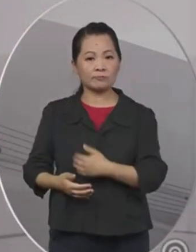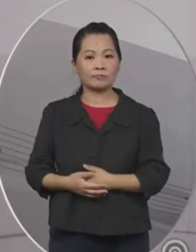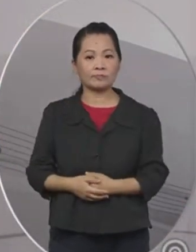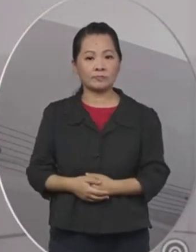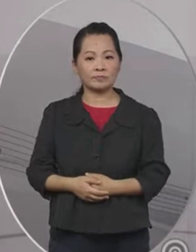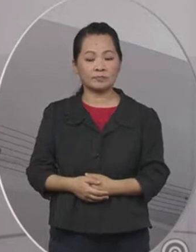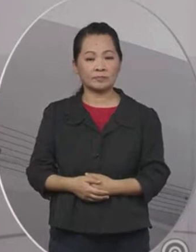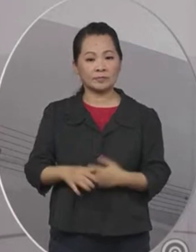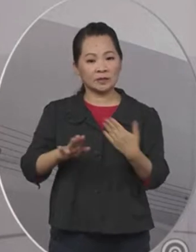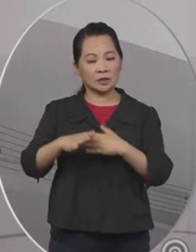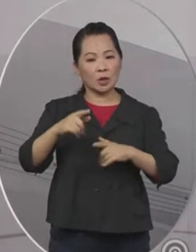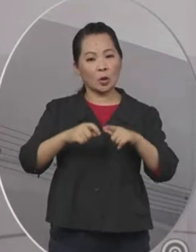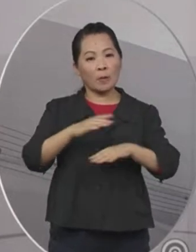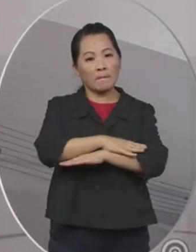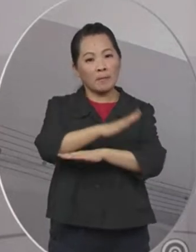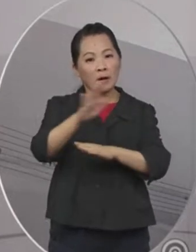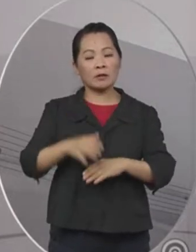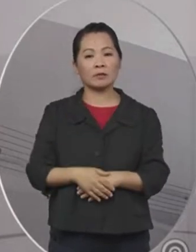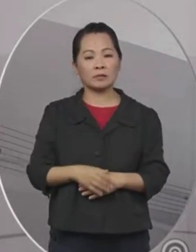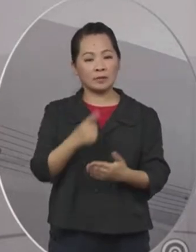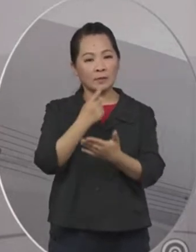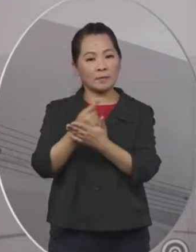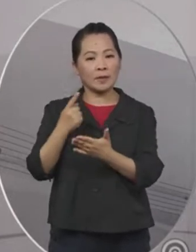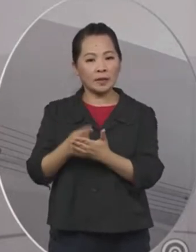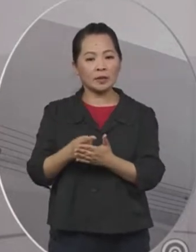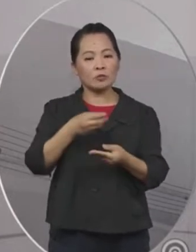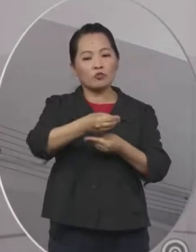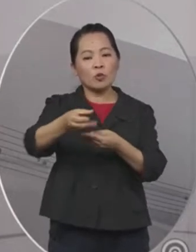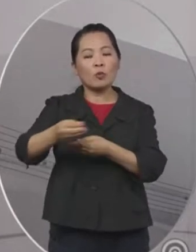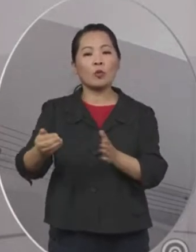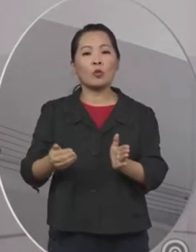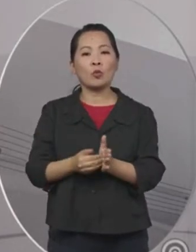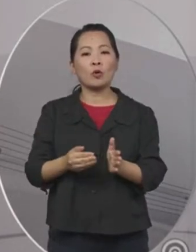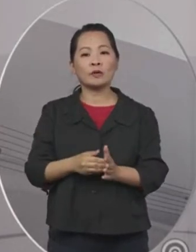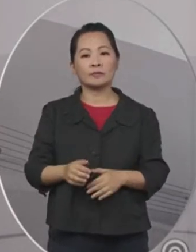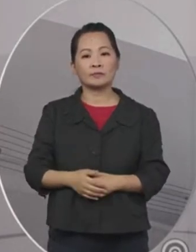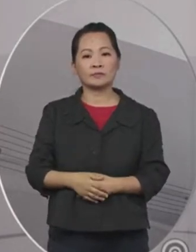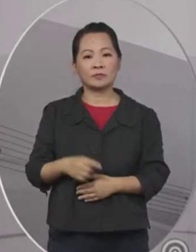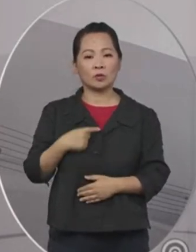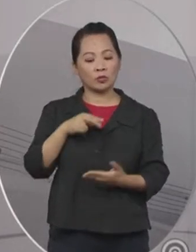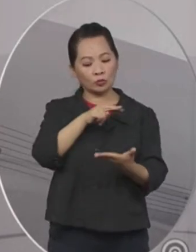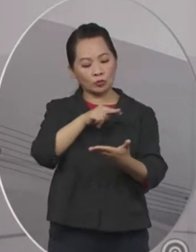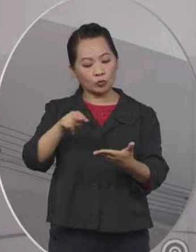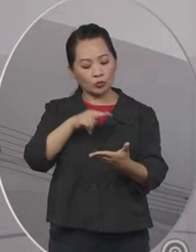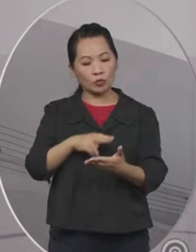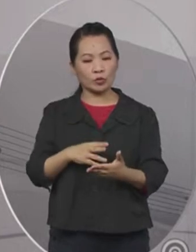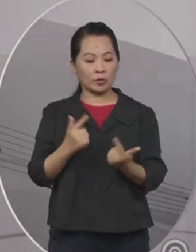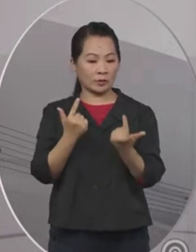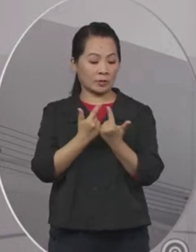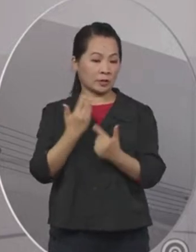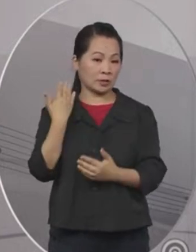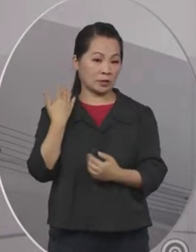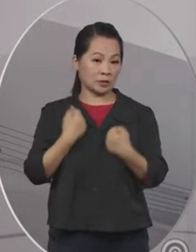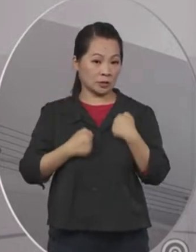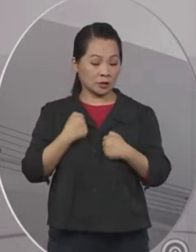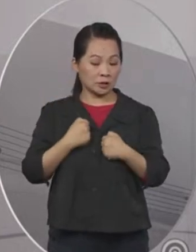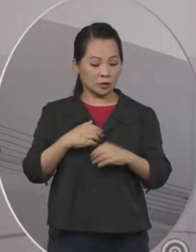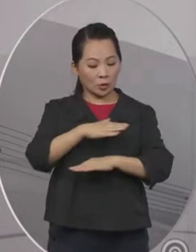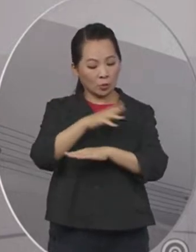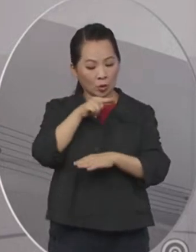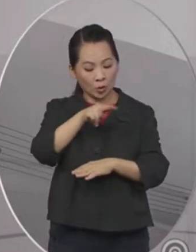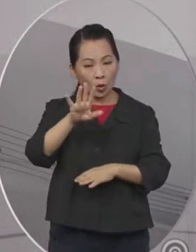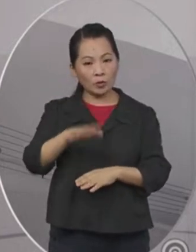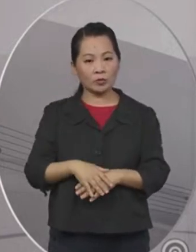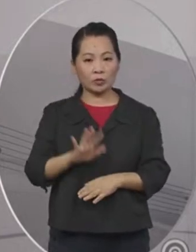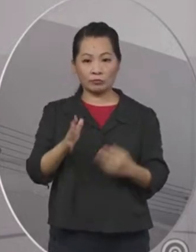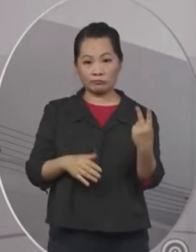现在选举公报已经送到每个选民家中，我也已经大致看完我们士林北投的选举公报。有两大